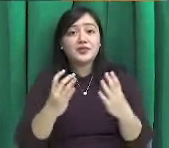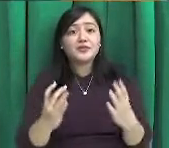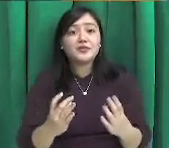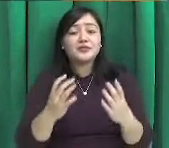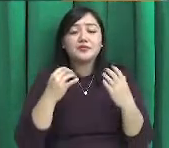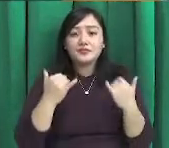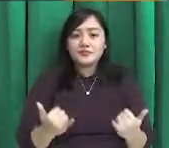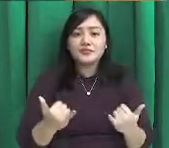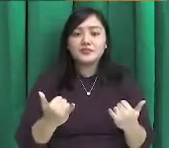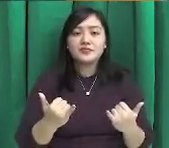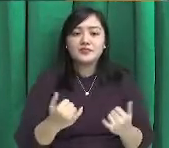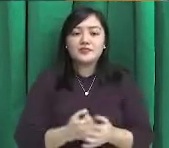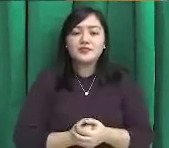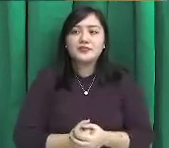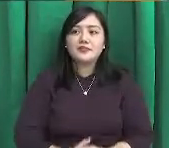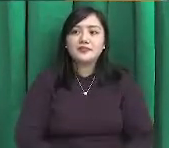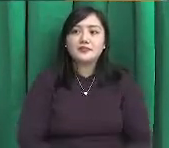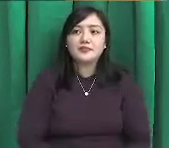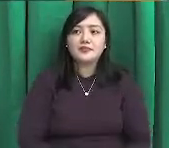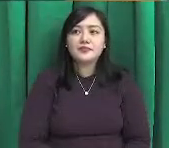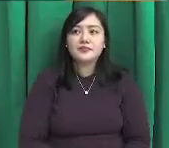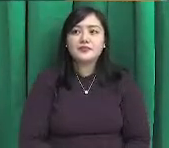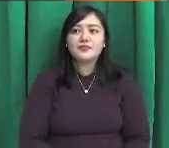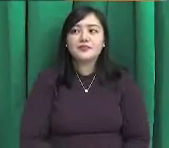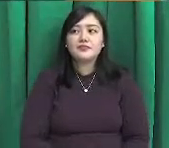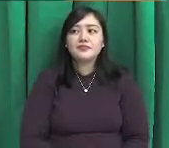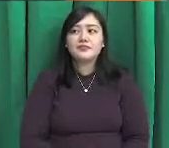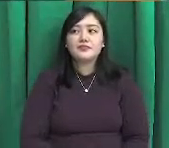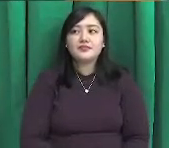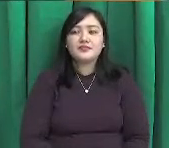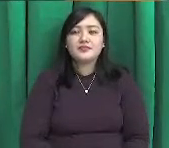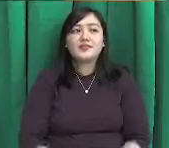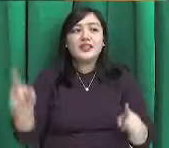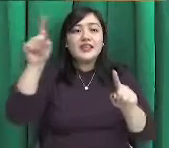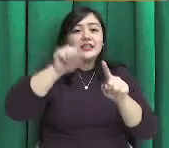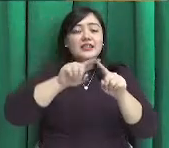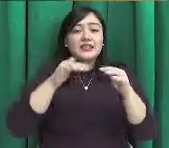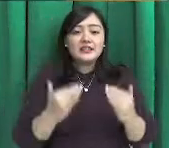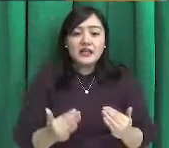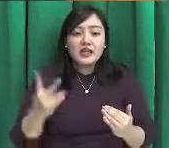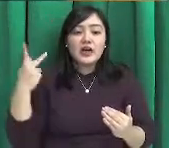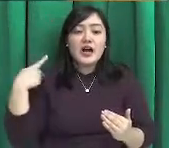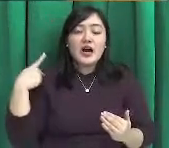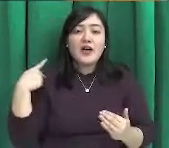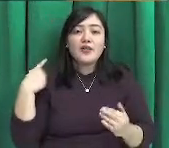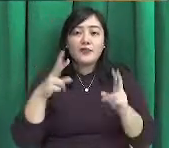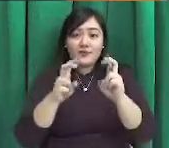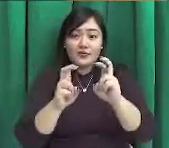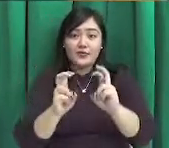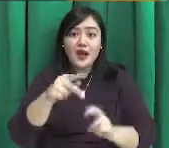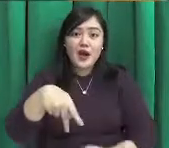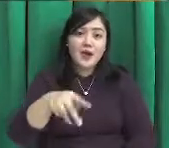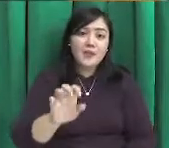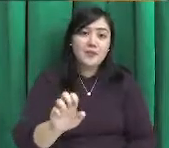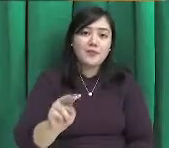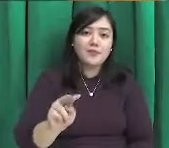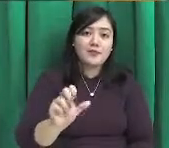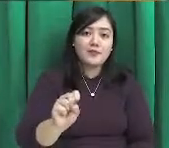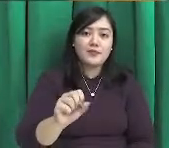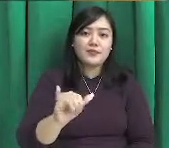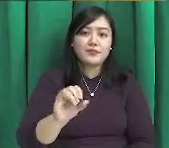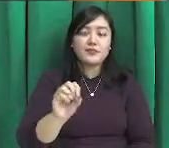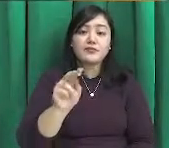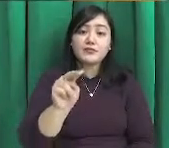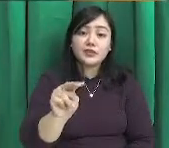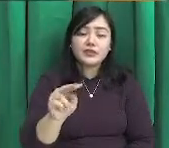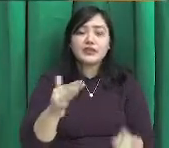pension, ang dami niya na naman pong pangako. Pero sabi ko nga, "I've learned my lesson, Lord. Sa'yo na